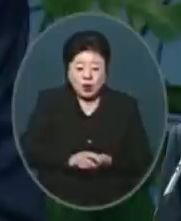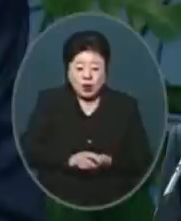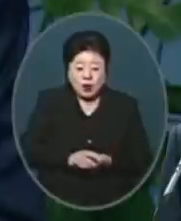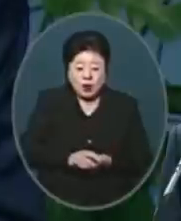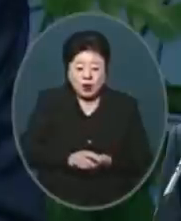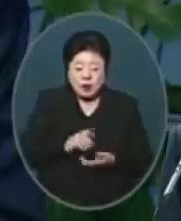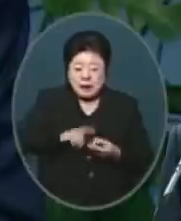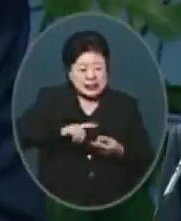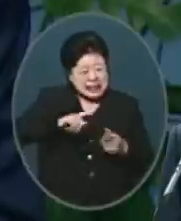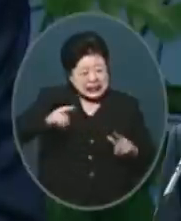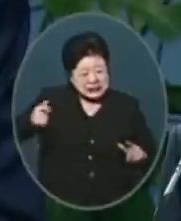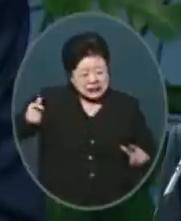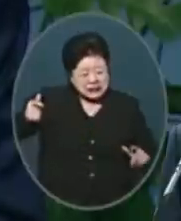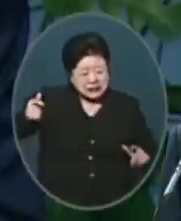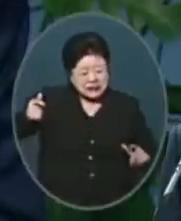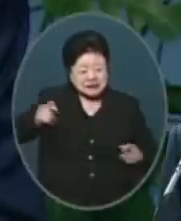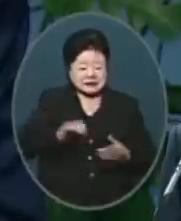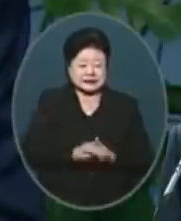대치되어서